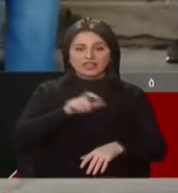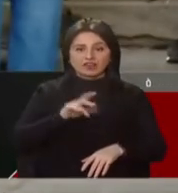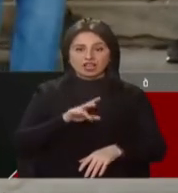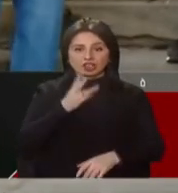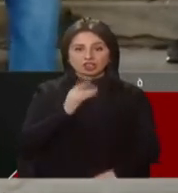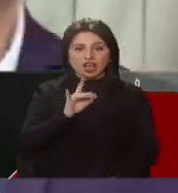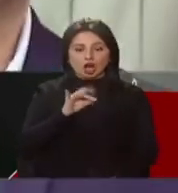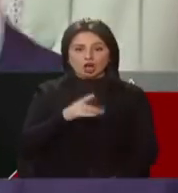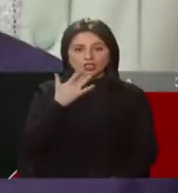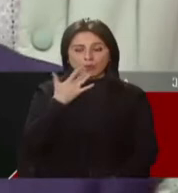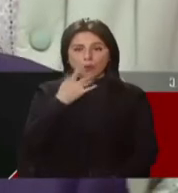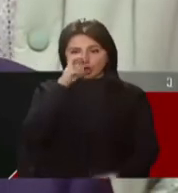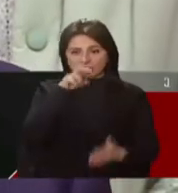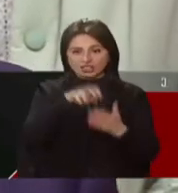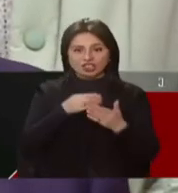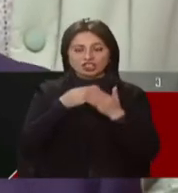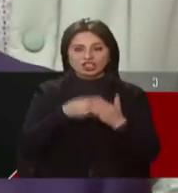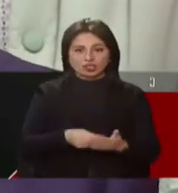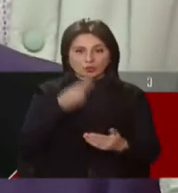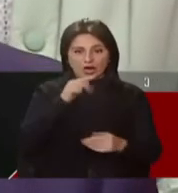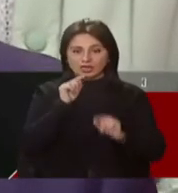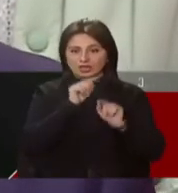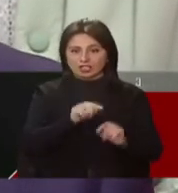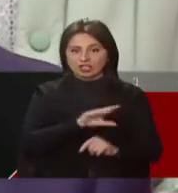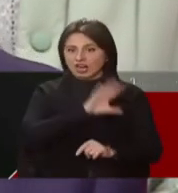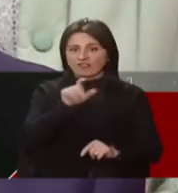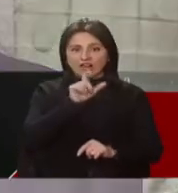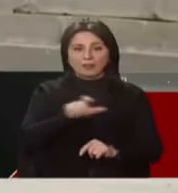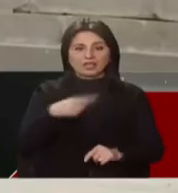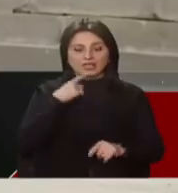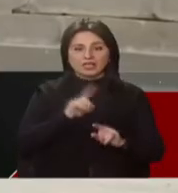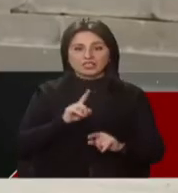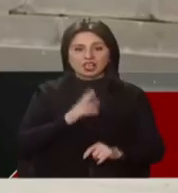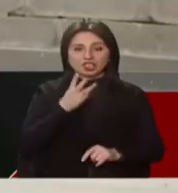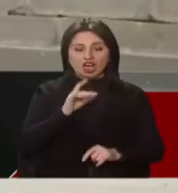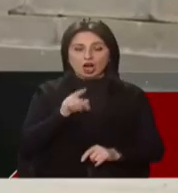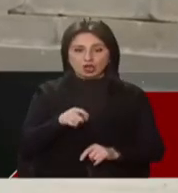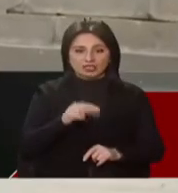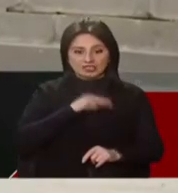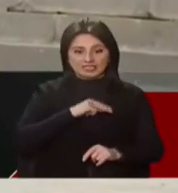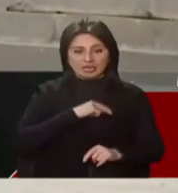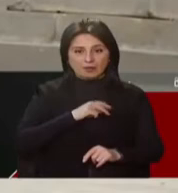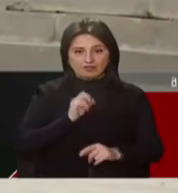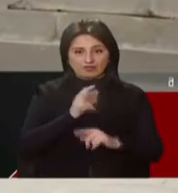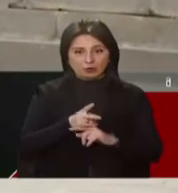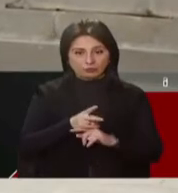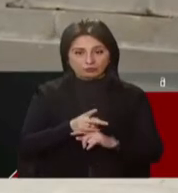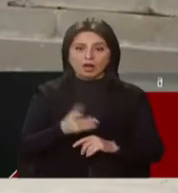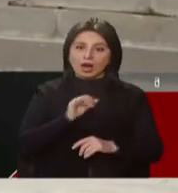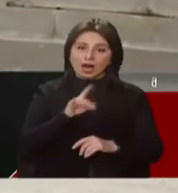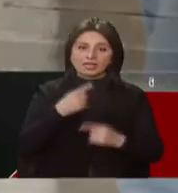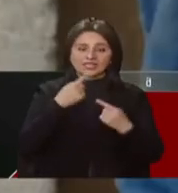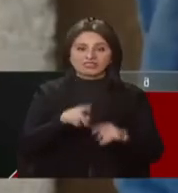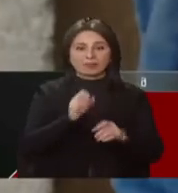Nodar Sherozias politikuri nishnit zetsolashi adanashauleben. Qvela matgani aqhadebs rom Sherozia matan samsakhuridan tsasvlas tkhov da